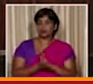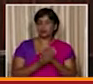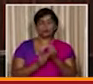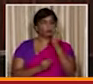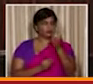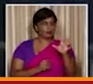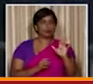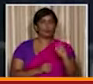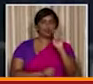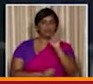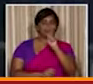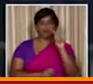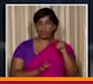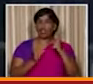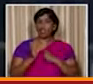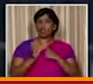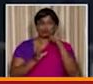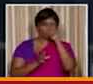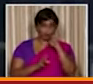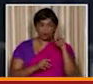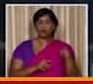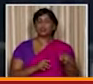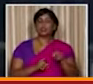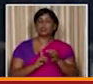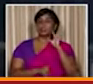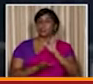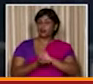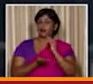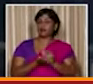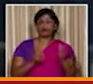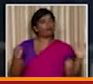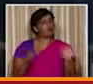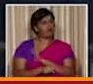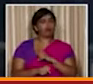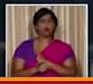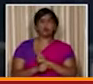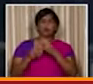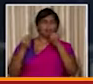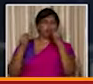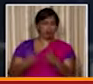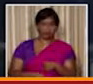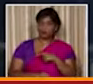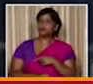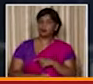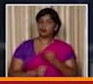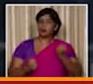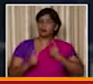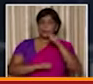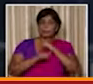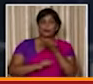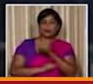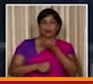දෙනවා. 2022 අගෝස්තු මාස වෙද්දී ජනාධිපති අරමුදල සම්පූර්ණයෙන්ම අකර්මණය වී තිබුණා. වෛද්‍ය ආධාර